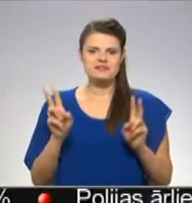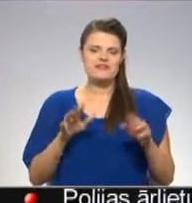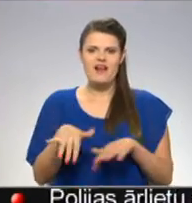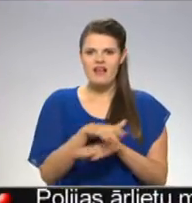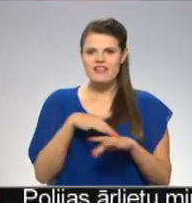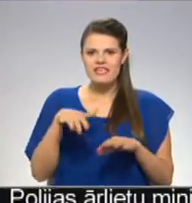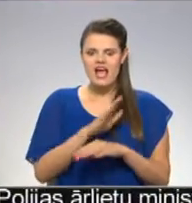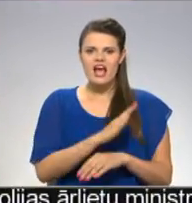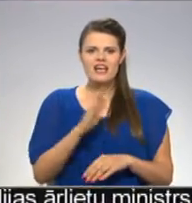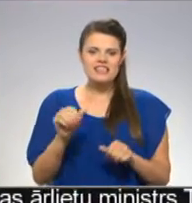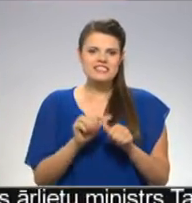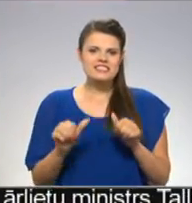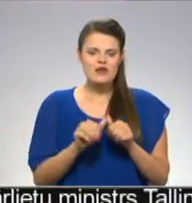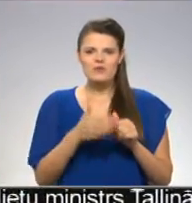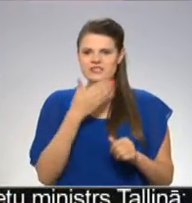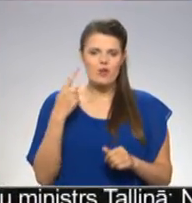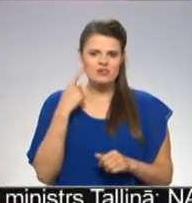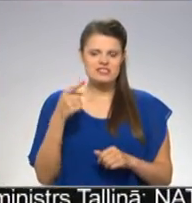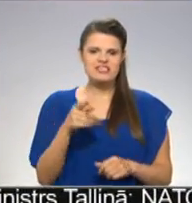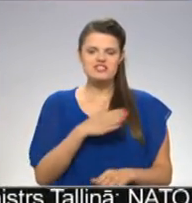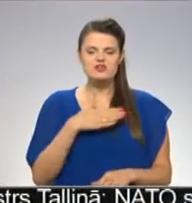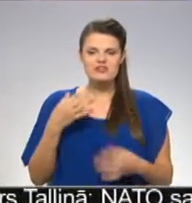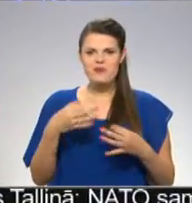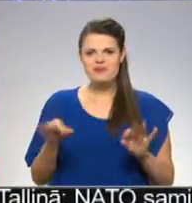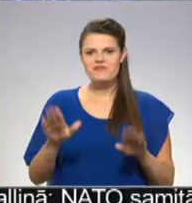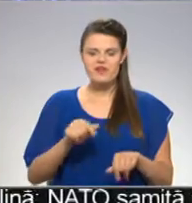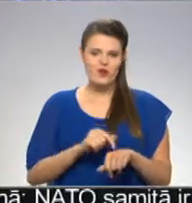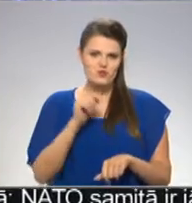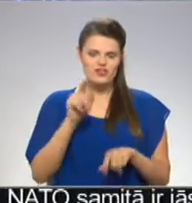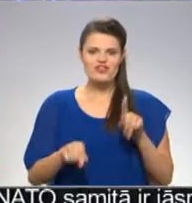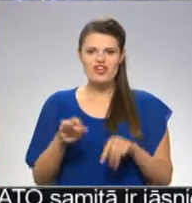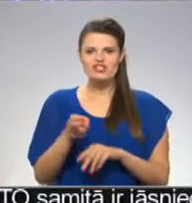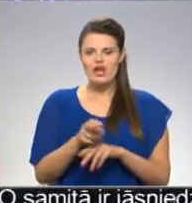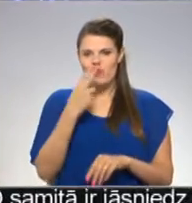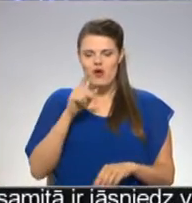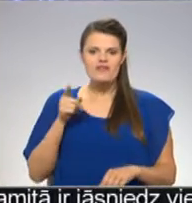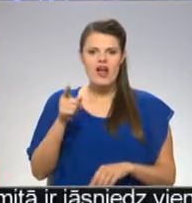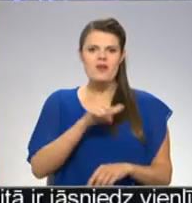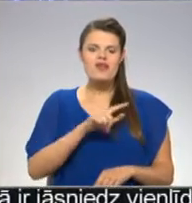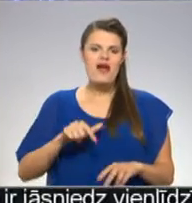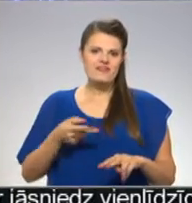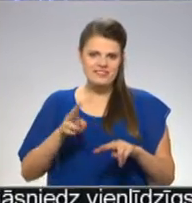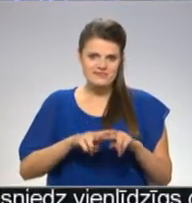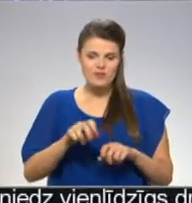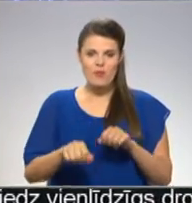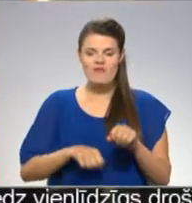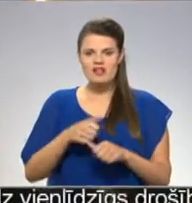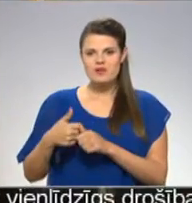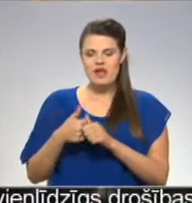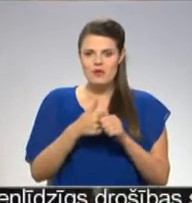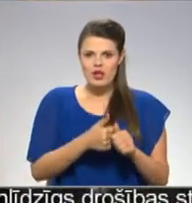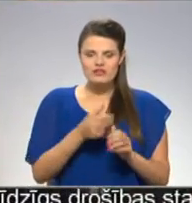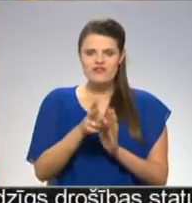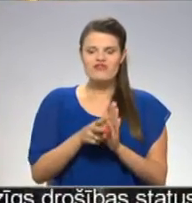un katrs sīkums netiek dzirdēts tik ļoti, un tu var brīvāk justies. Daži ieradušies pat no tālākām Latvijas vietām un velosipēdu ņēmuši